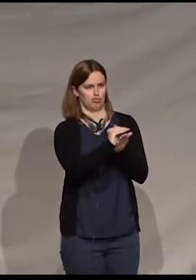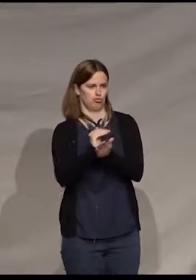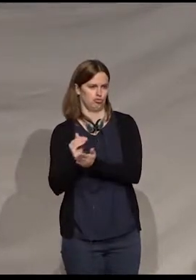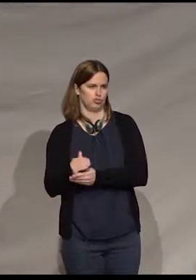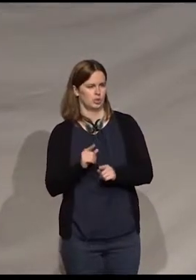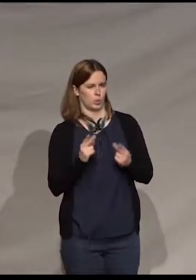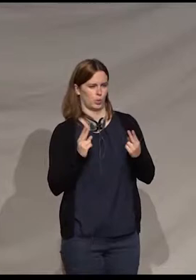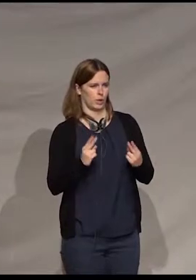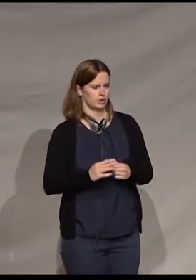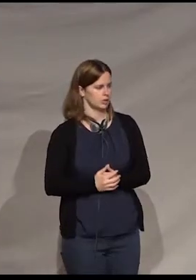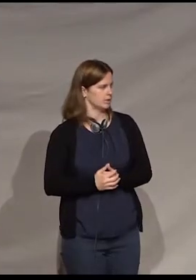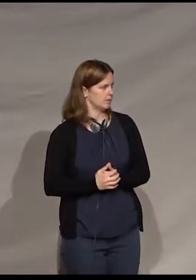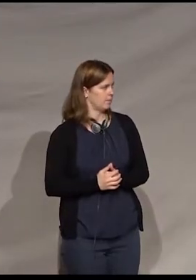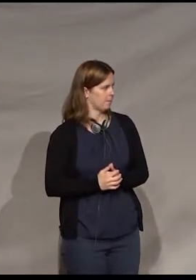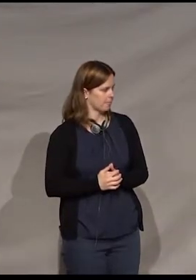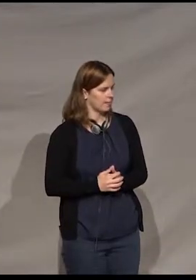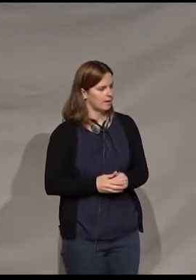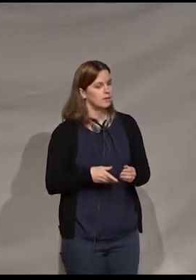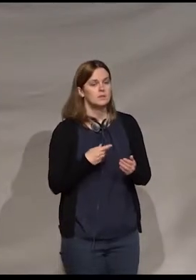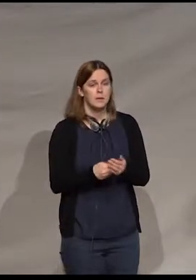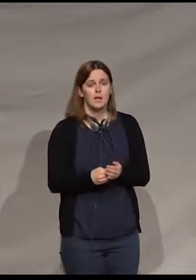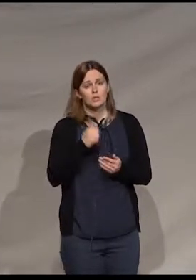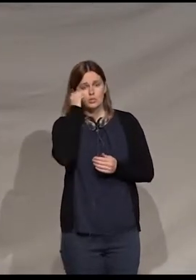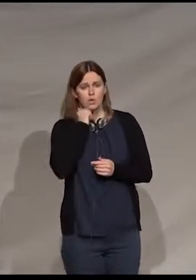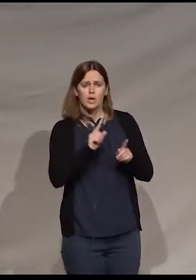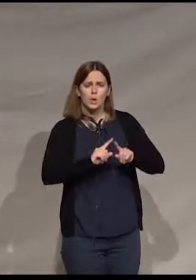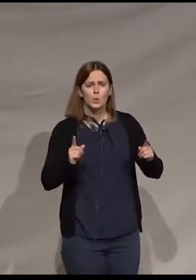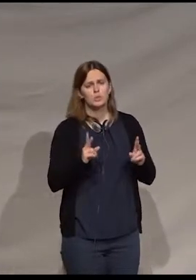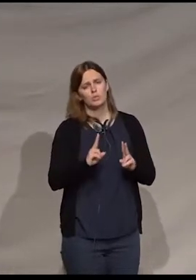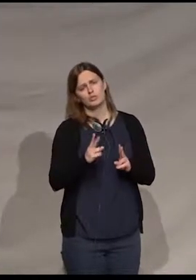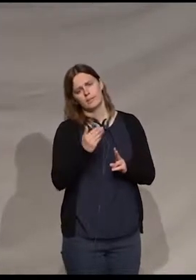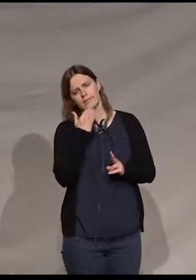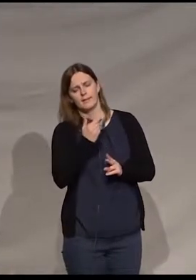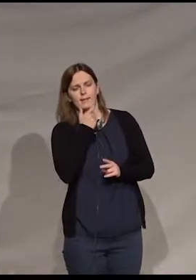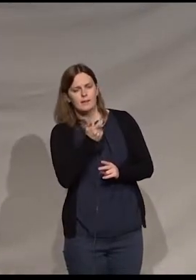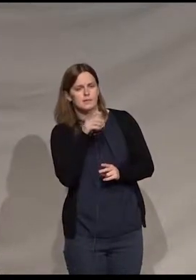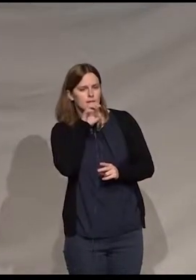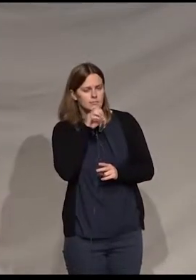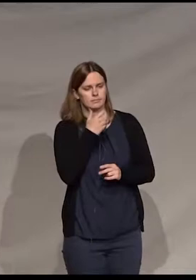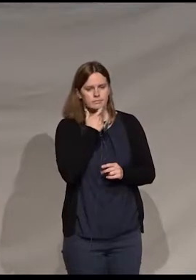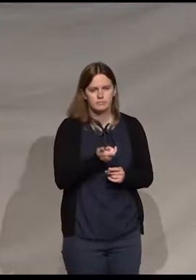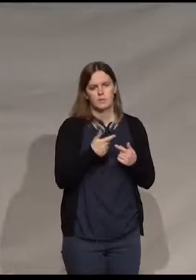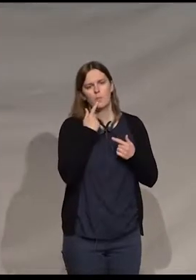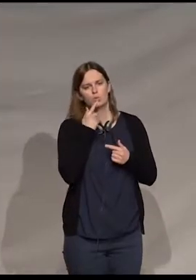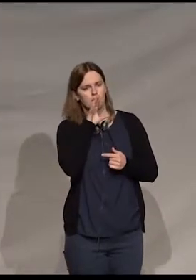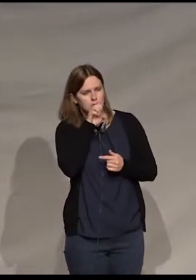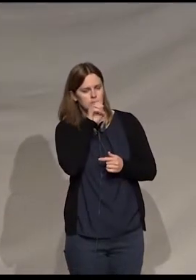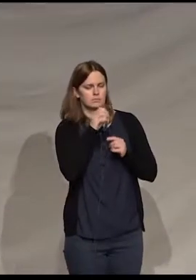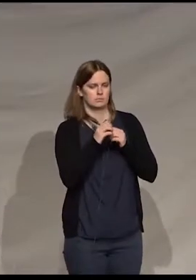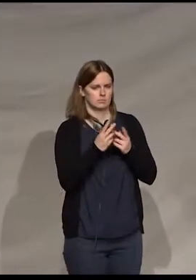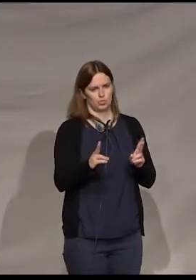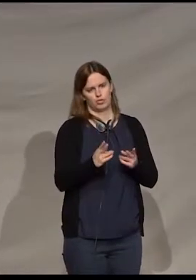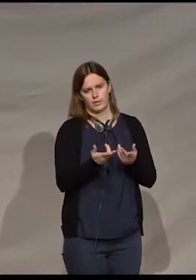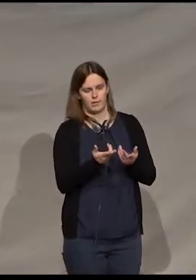způsobem, aby ho ovládal třeba ústy, aby ho ovládal tím dechem, jazykem. To už, jak jsem říkal, je všechno samozřejmost. My se snažíme, aby